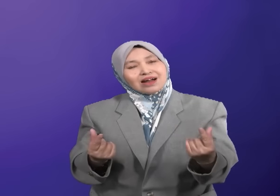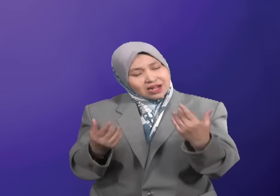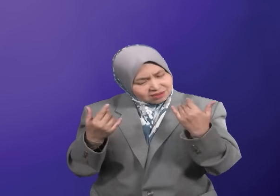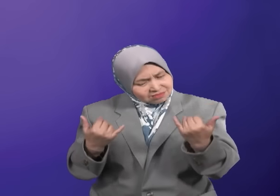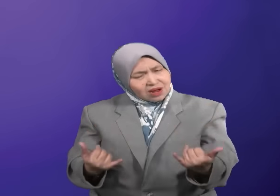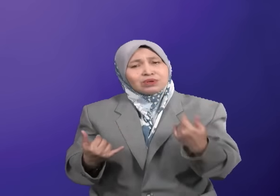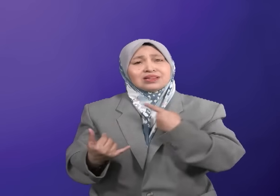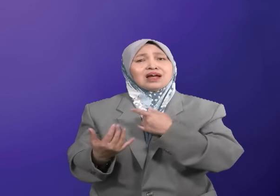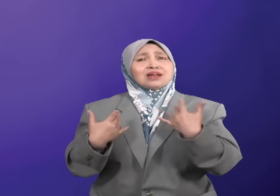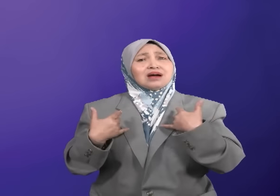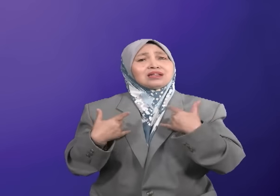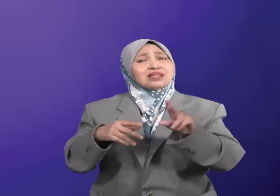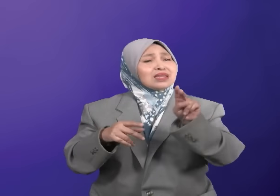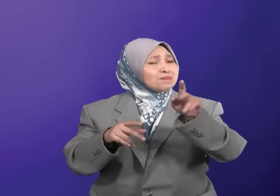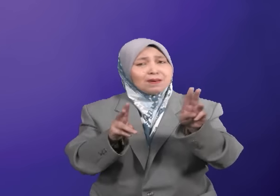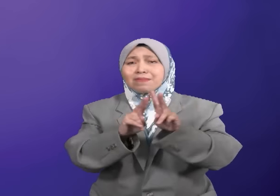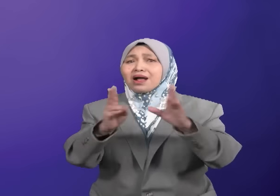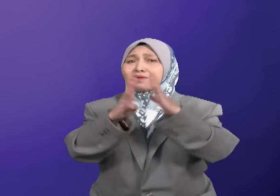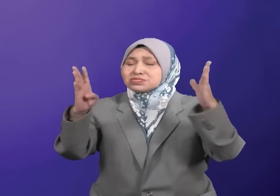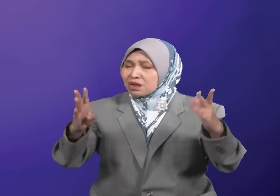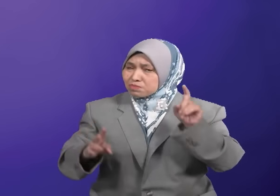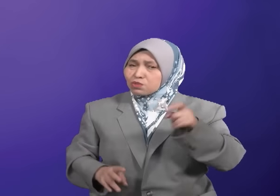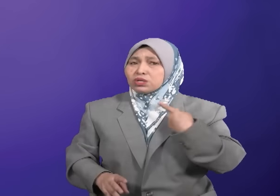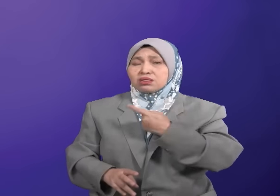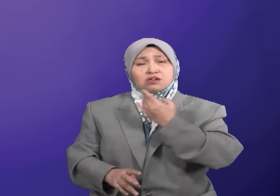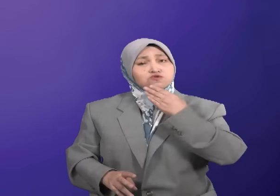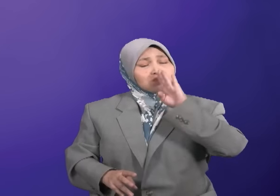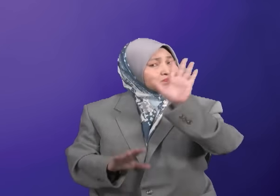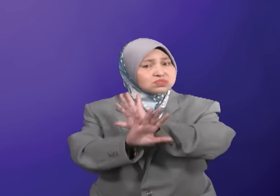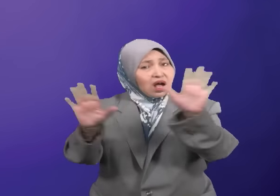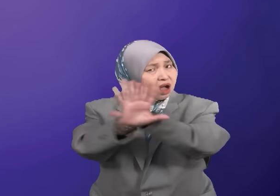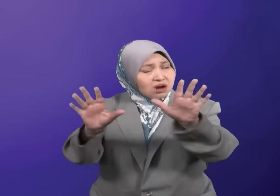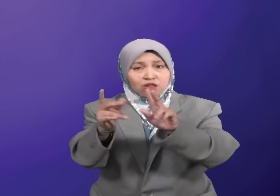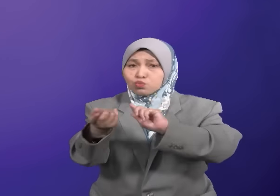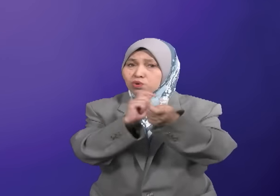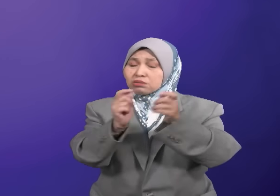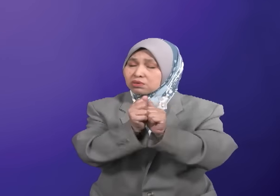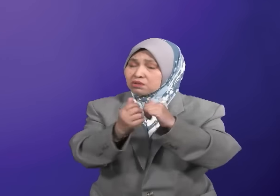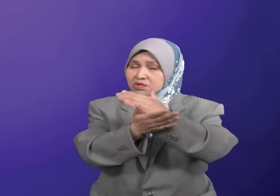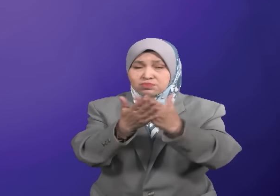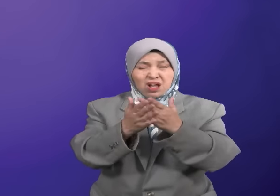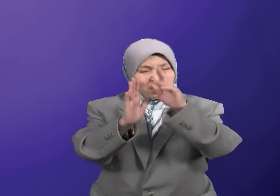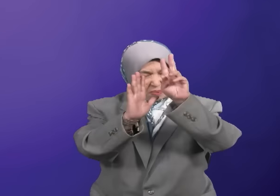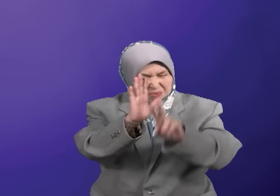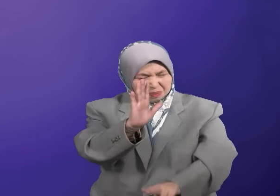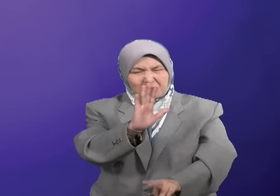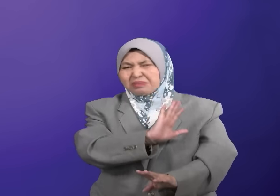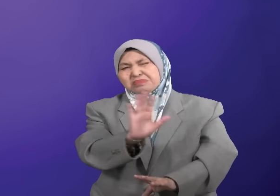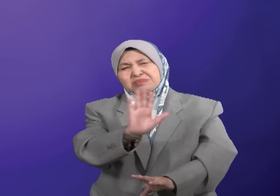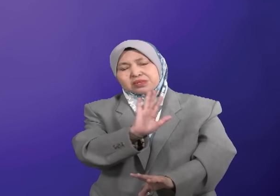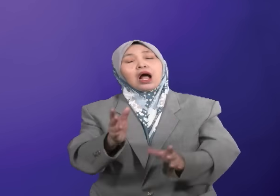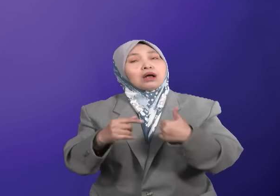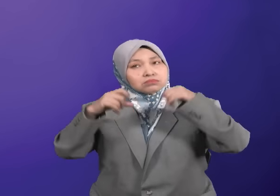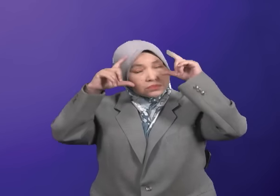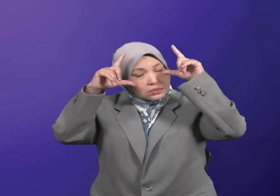ini sebagai nikmat paling besar yang perlu kita syukuri dan jangan kita tukarkan dengan sesuatu yang lebih rendah. Yang pertama. Yang kedua, sedar